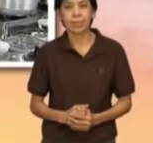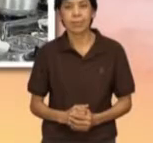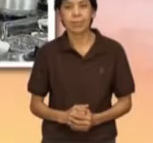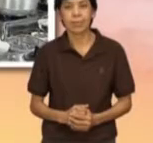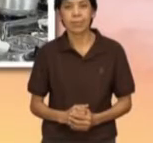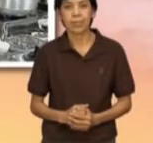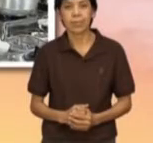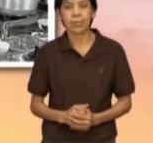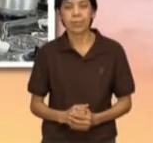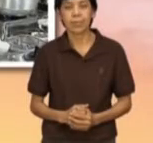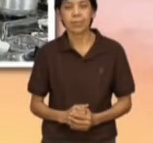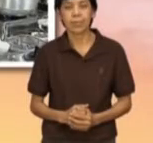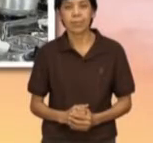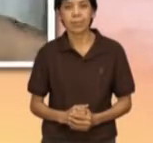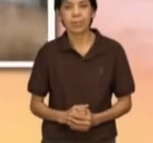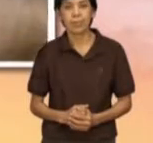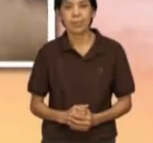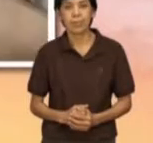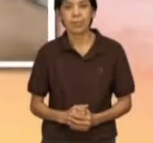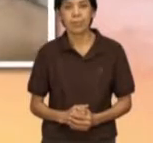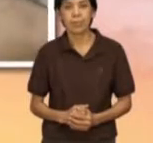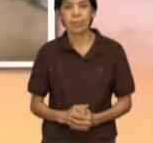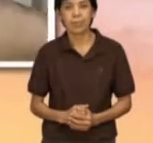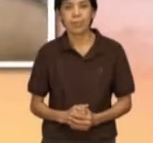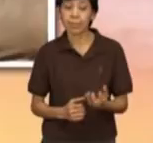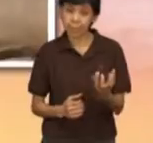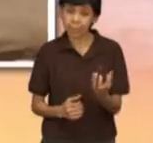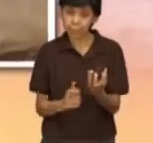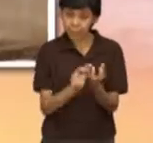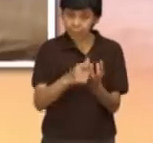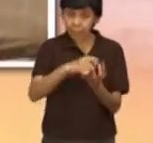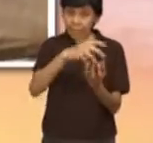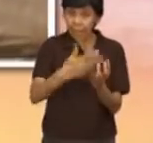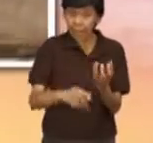ต้องเอาอีกไหมคะ เอาเกสรข้างในออก